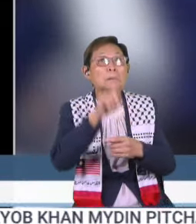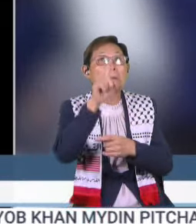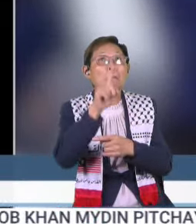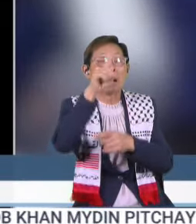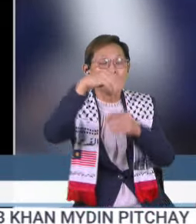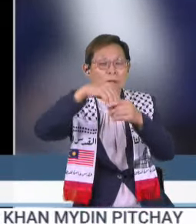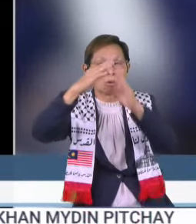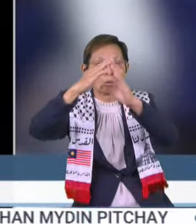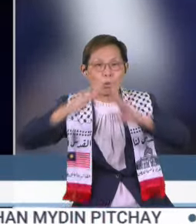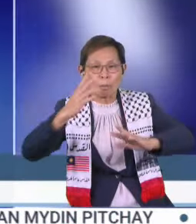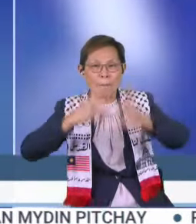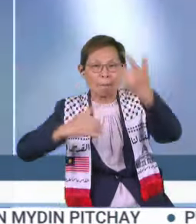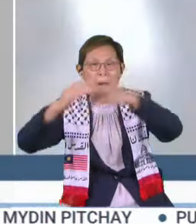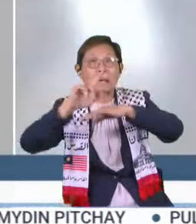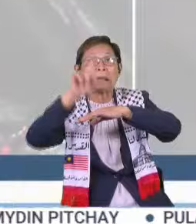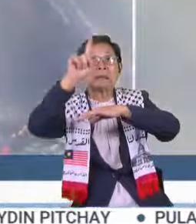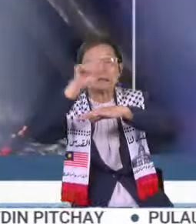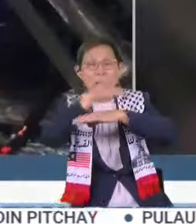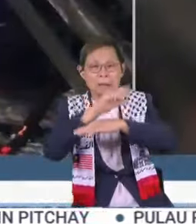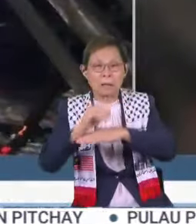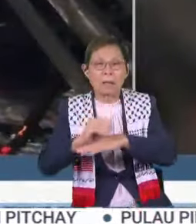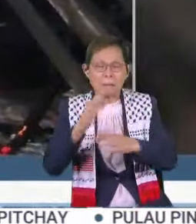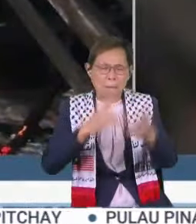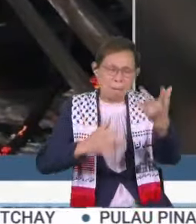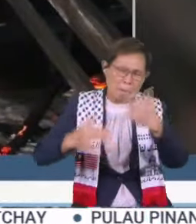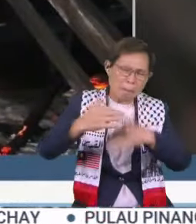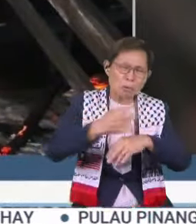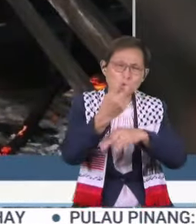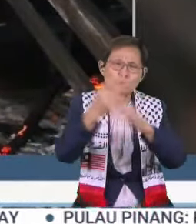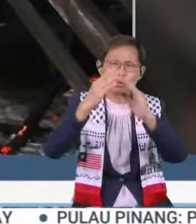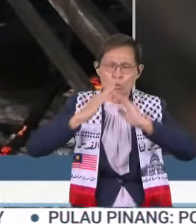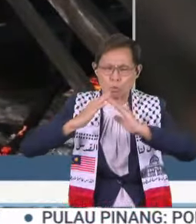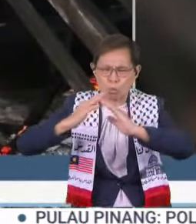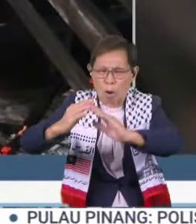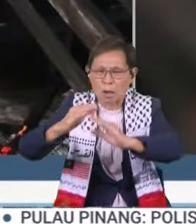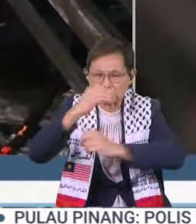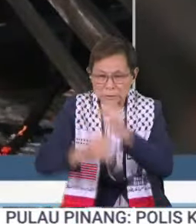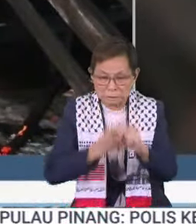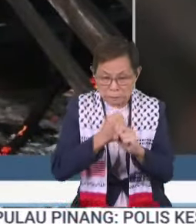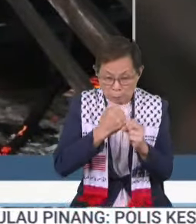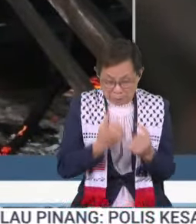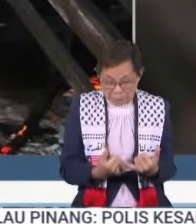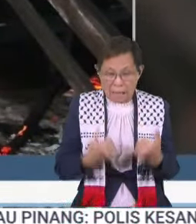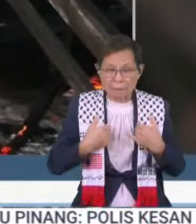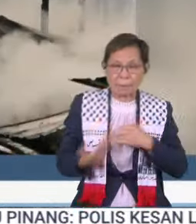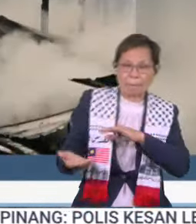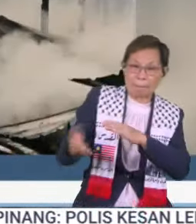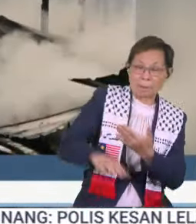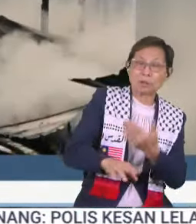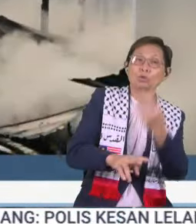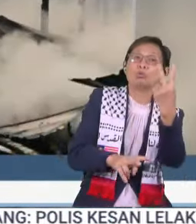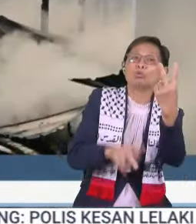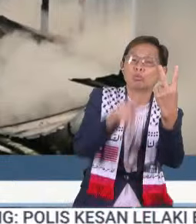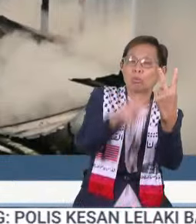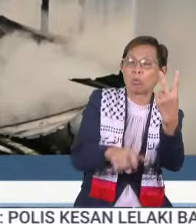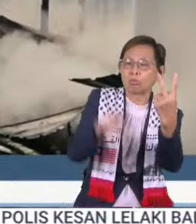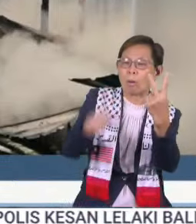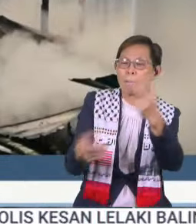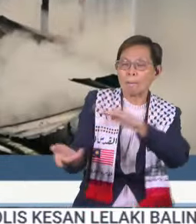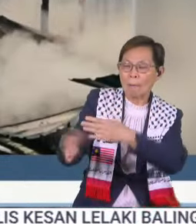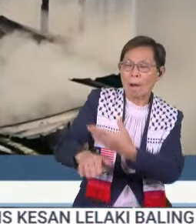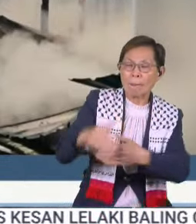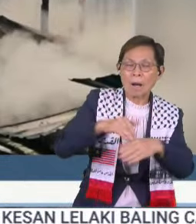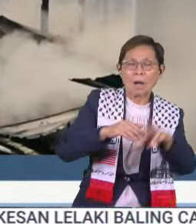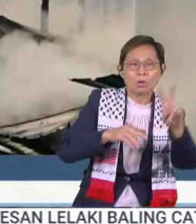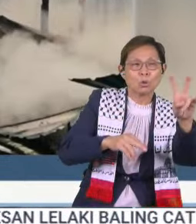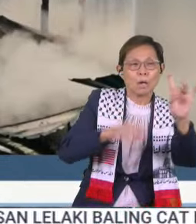salah sebuah rumah yang terbakar. Sementara itu, kebakaran 2 rumah panjang tahun ini turut meragut 2 jiwa.